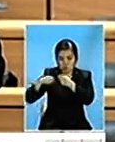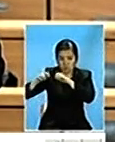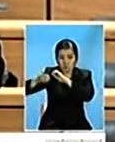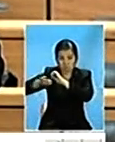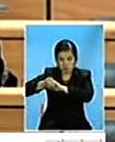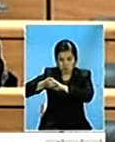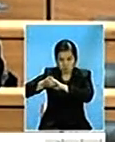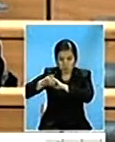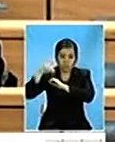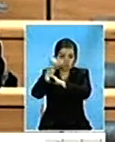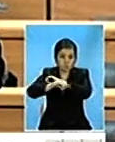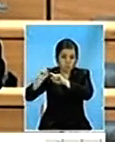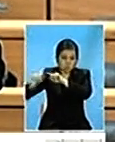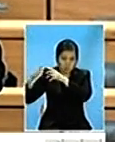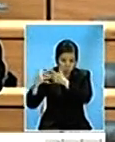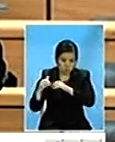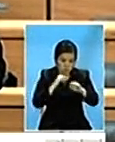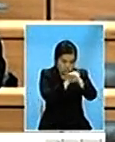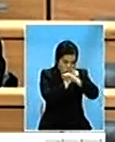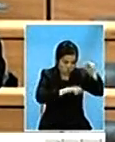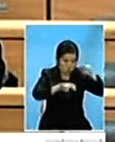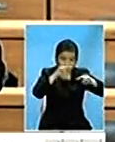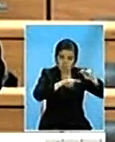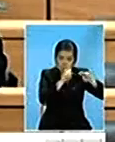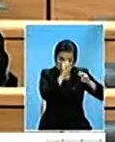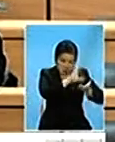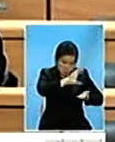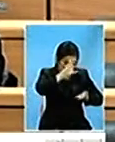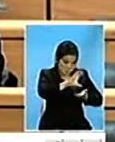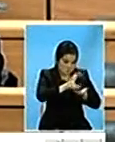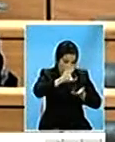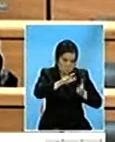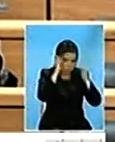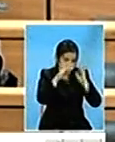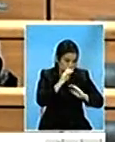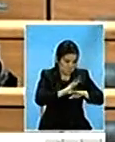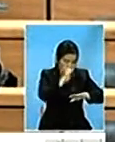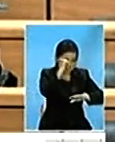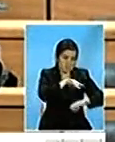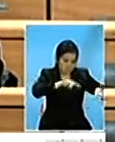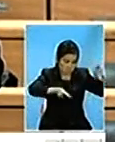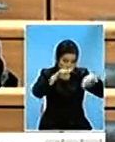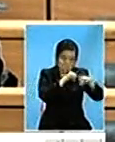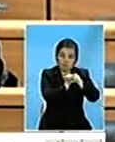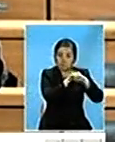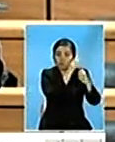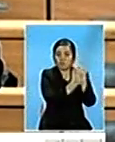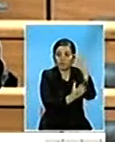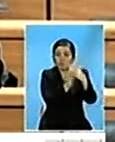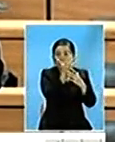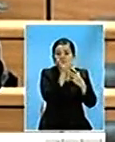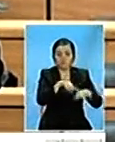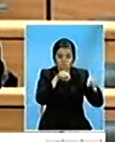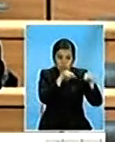ซ่าคอนเวนชั่นแล้วเนี่ยจะได้รับการปกป้องดูแลจะมีงบประมาณจะมีคนที่มีความเชี่ยวชาญไปปกป้องเพราะว่าเป็น